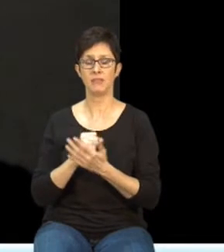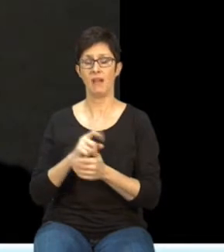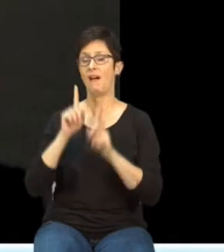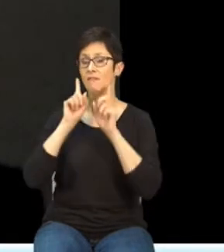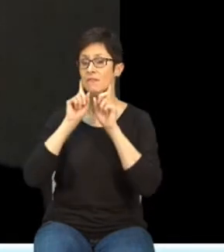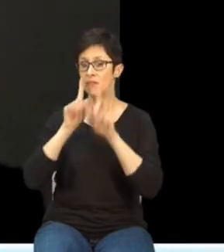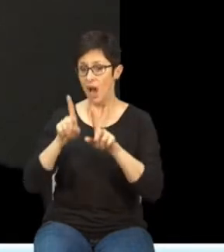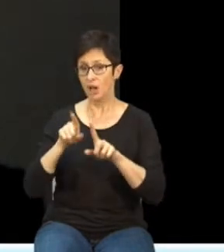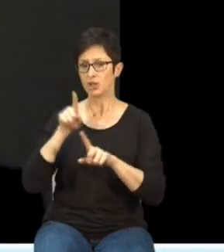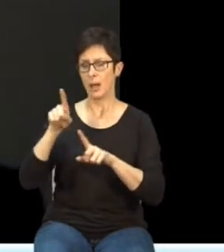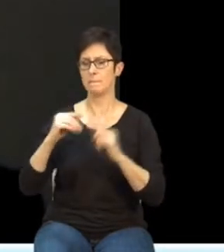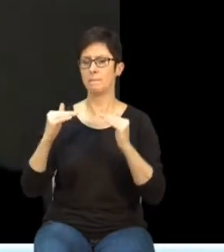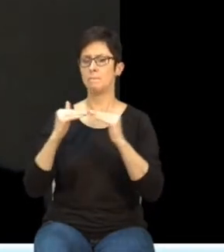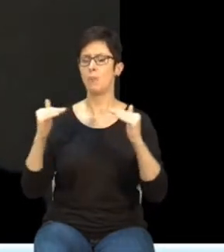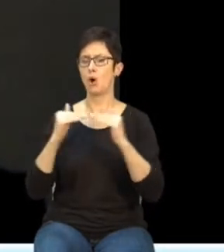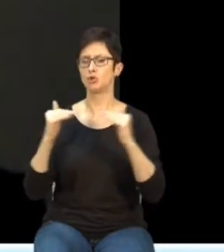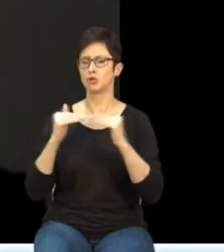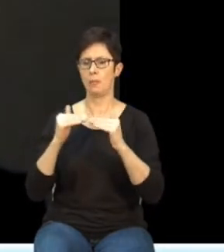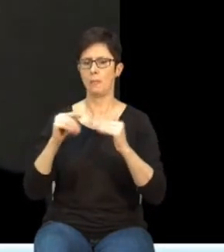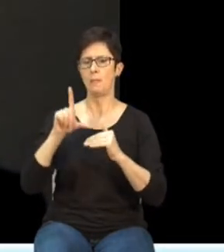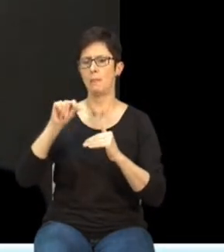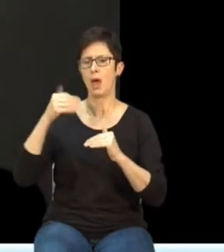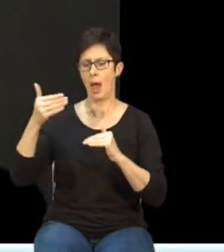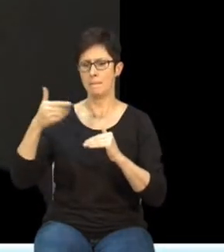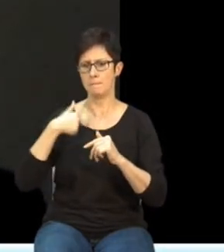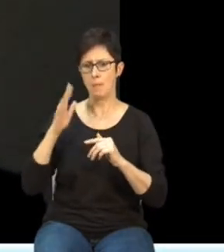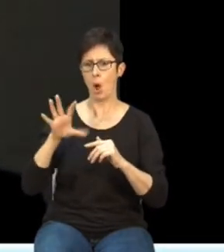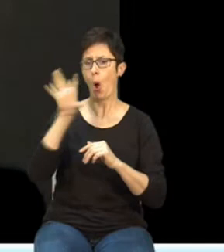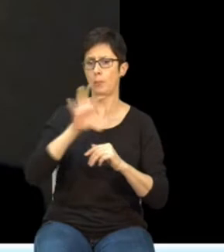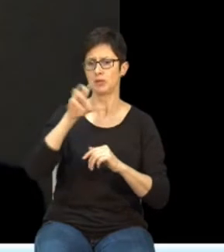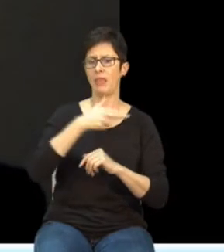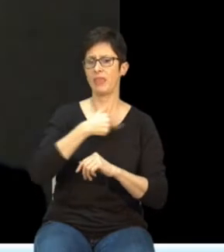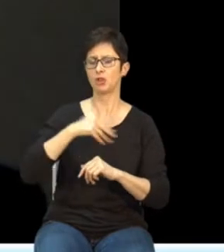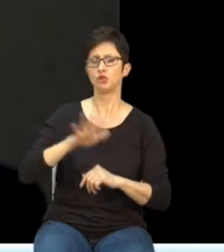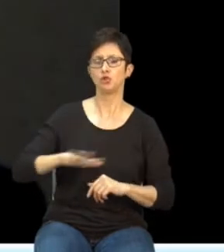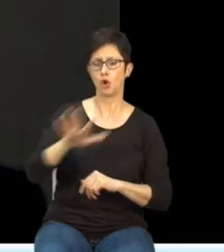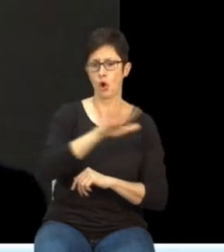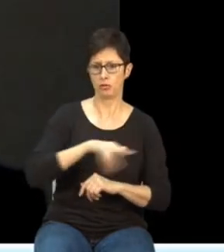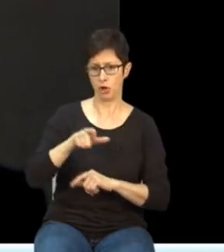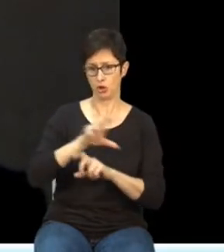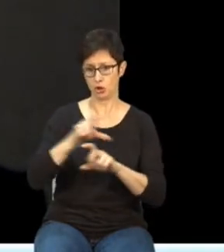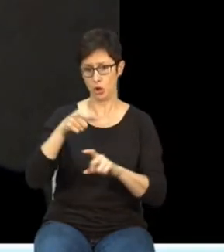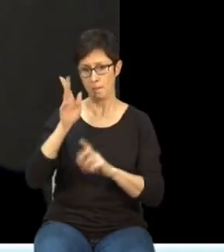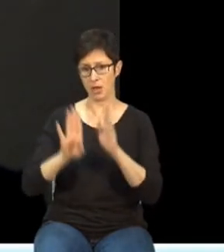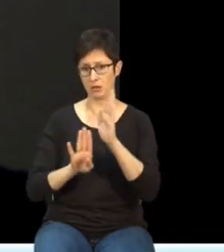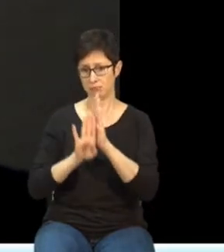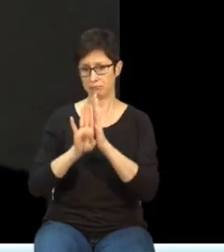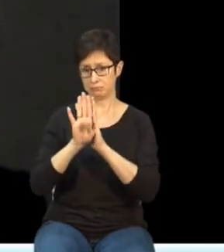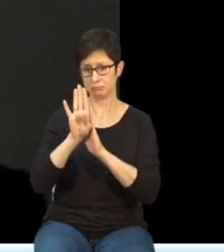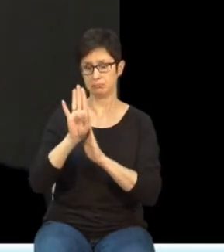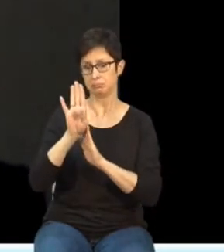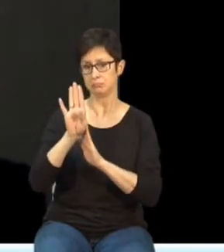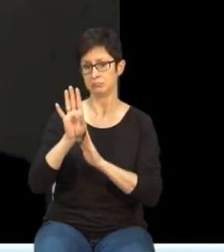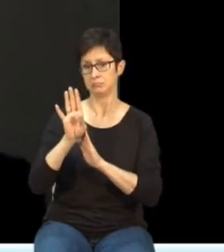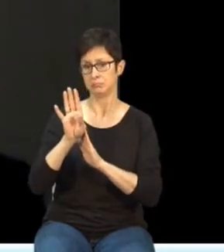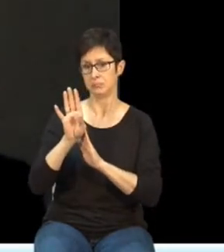poziom pól które będziemy obserwowali naszym środowisku on nie będzie rósł nie będzie lub znacząco